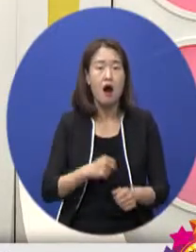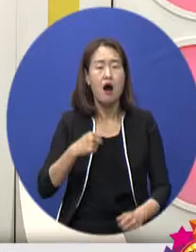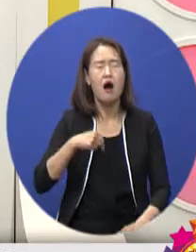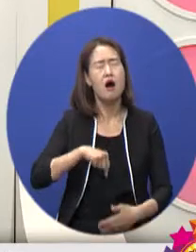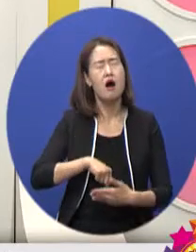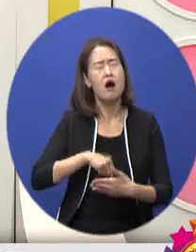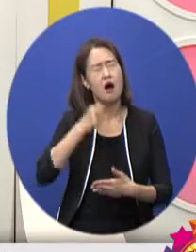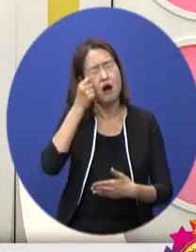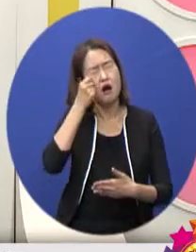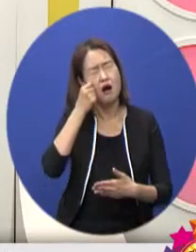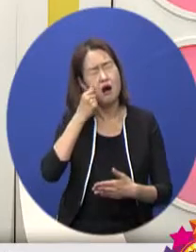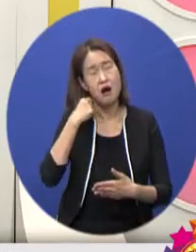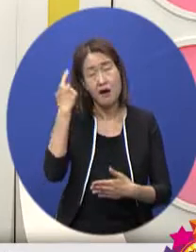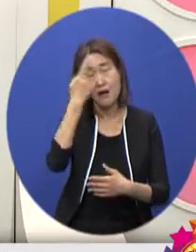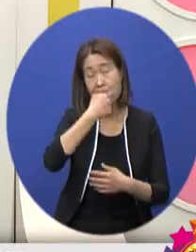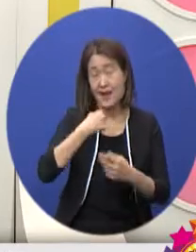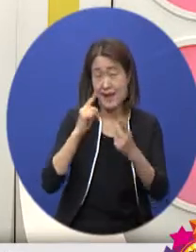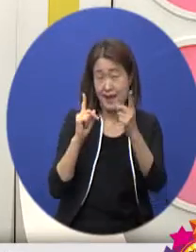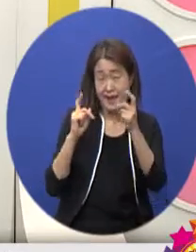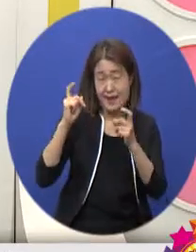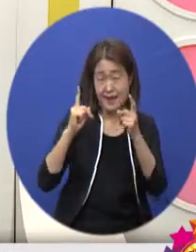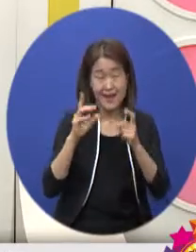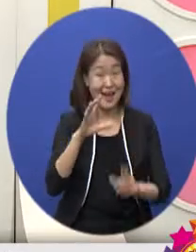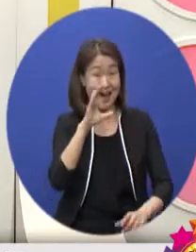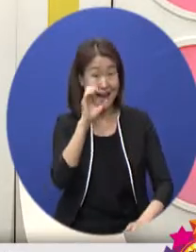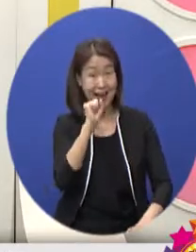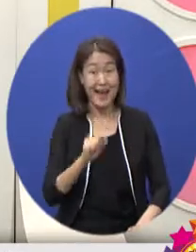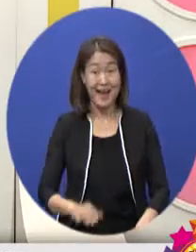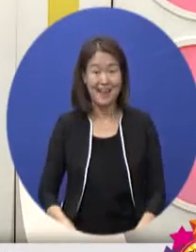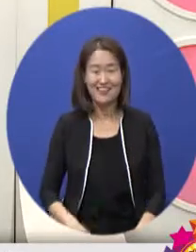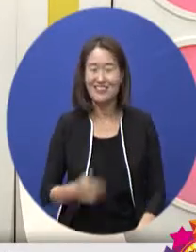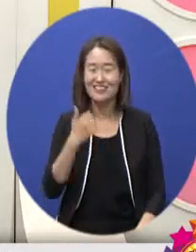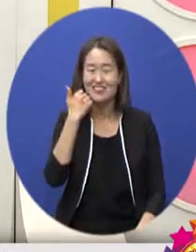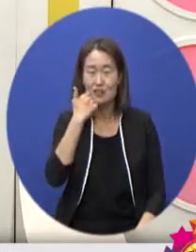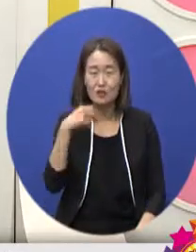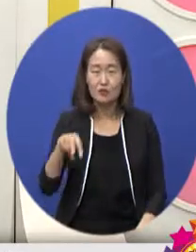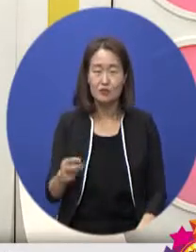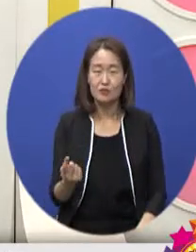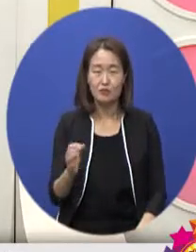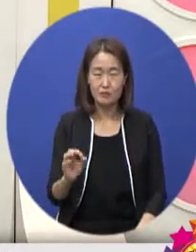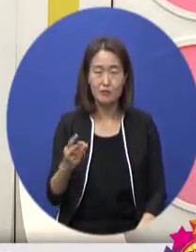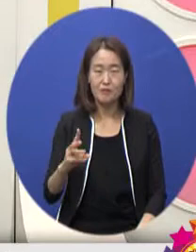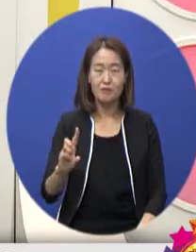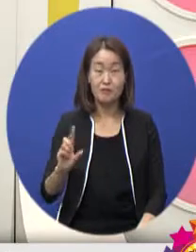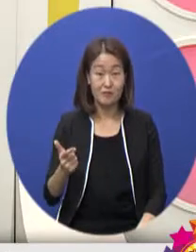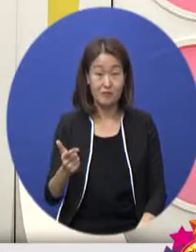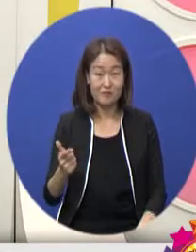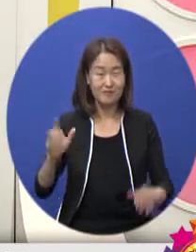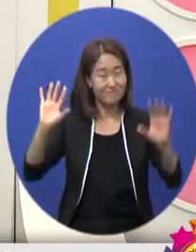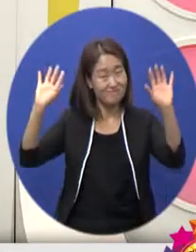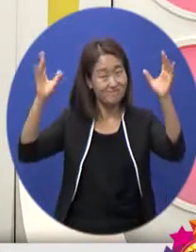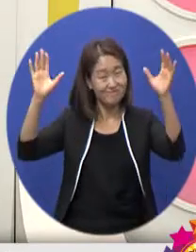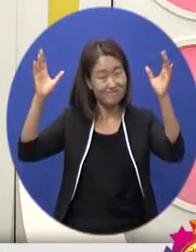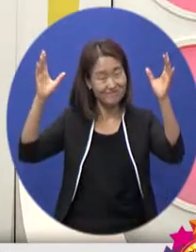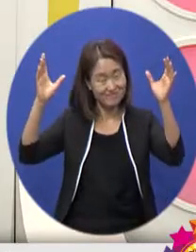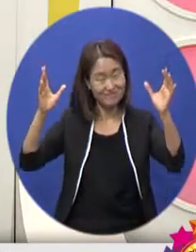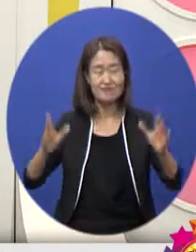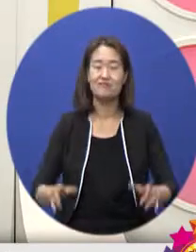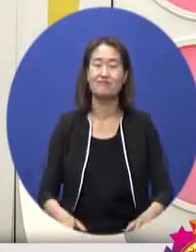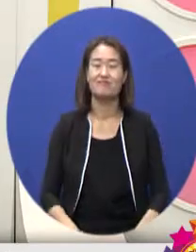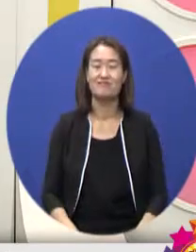눈물도 흘러요. 그러니까 네. 표정도 너무 좋으세요. 네, 바로 여러분이 좋아하는 가수 송나인 씨입니다. 네. 어서 오세요.